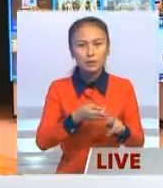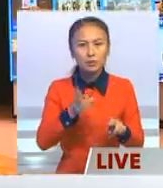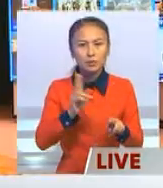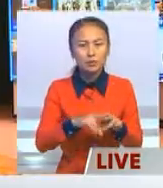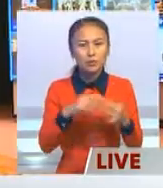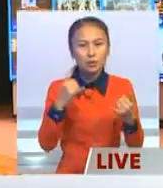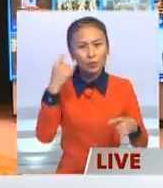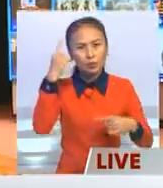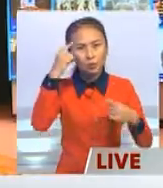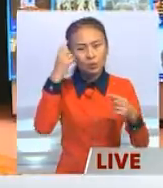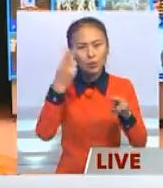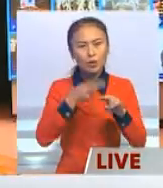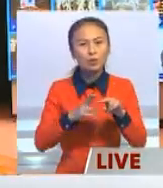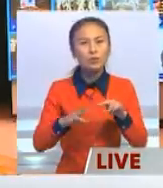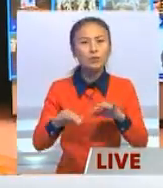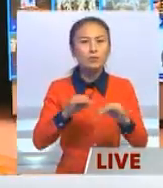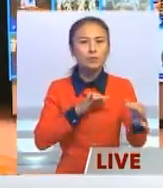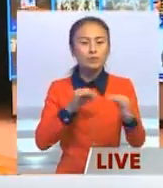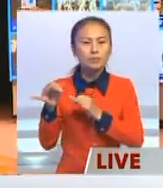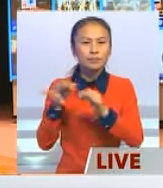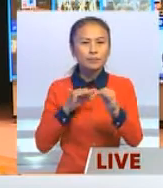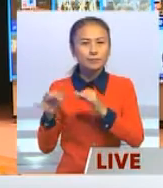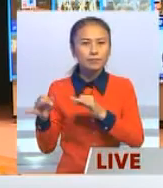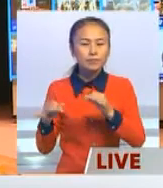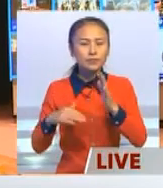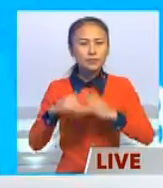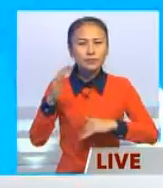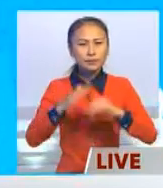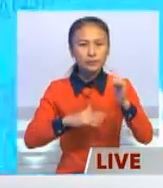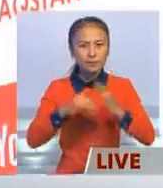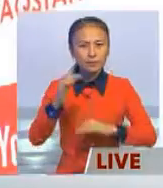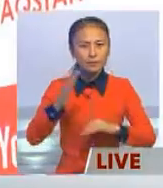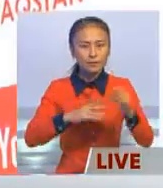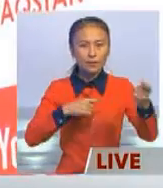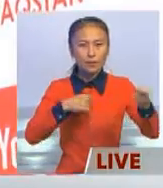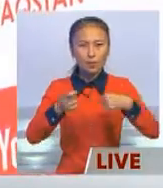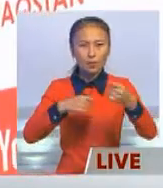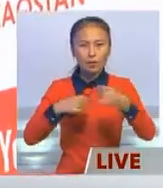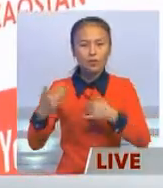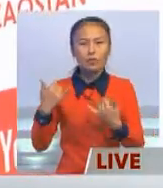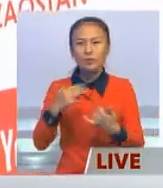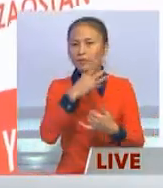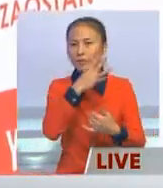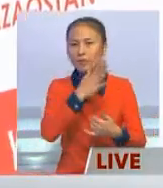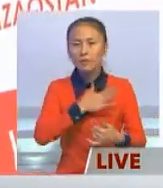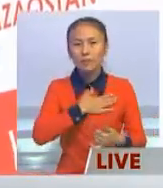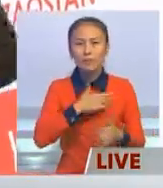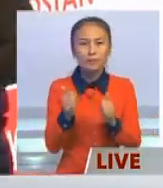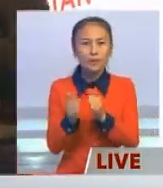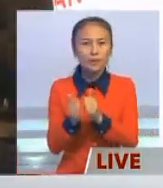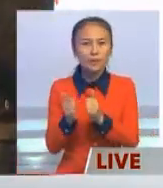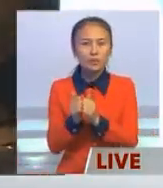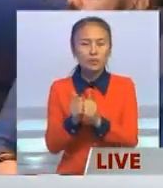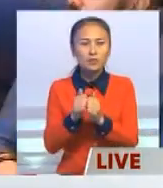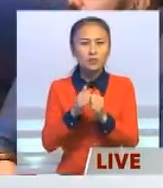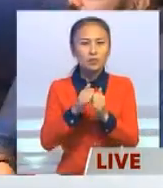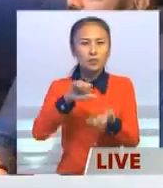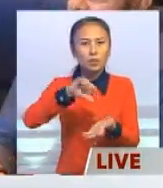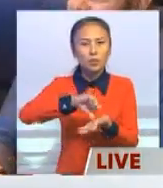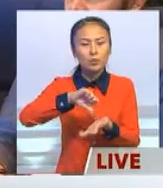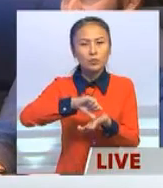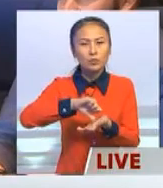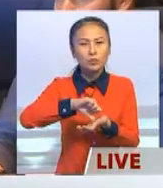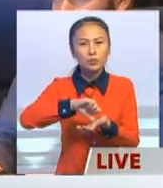қатысып, өз ойларын бөлісіп, тәжірибелерімен де бөлісіп жатыр. Енді дәл қазір менің жанымда осы форум